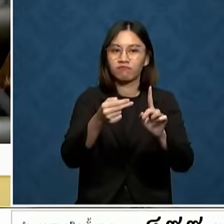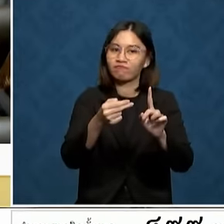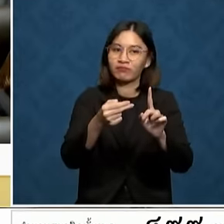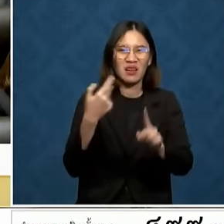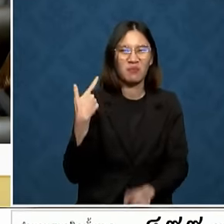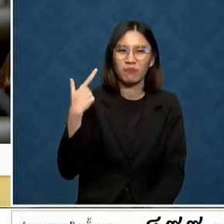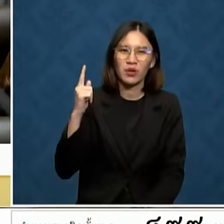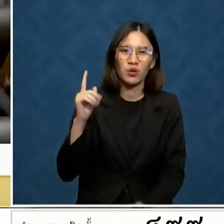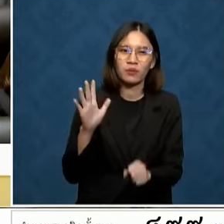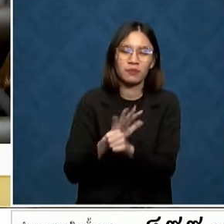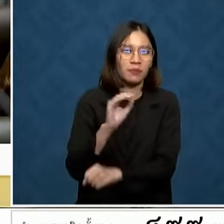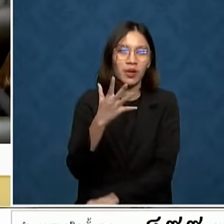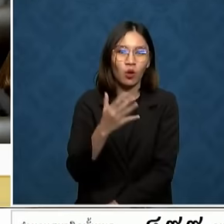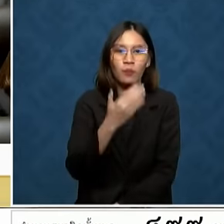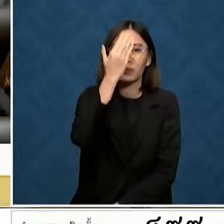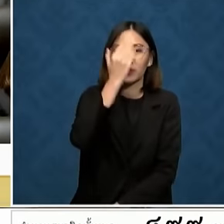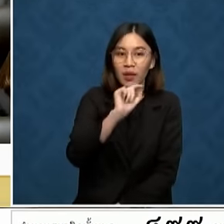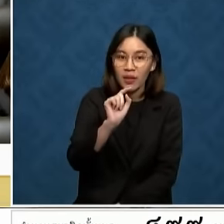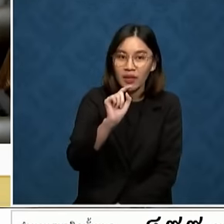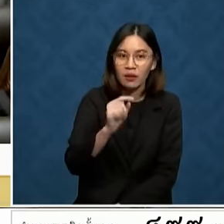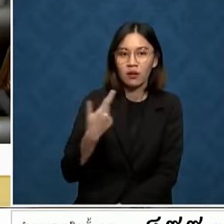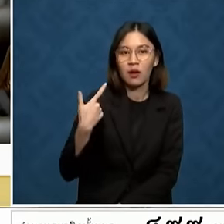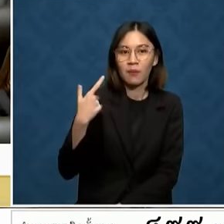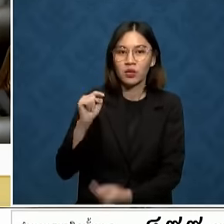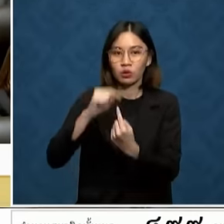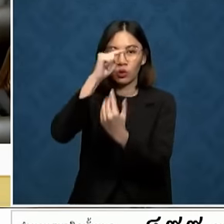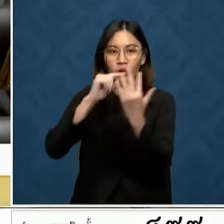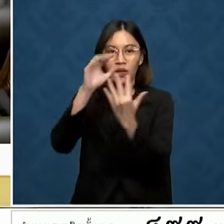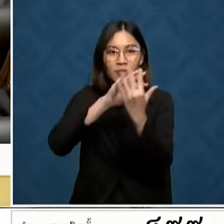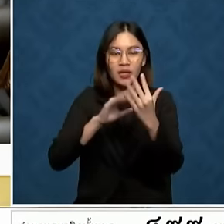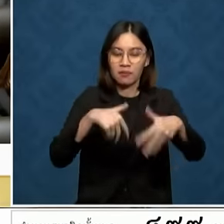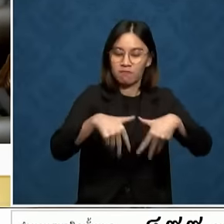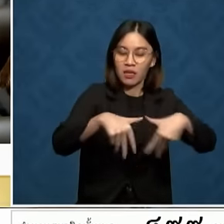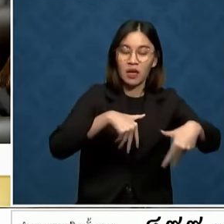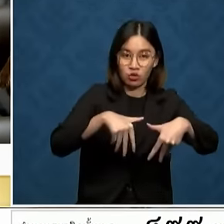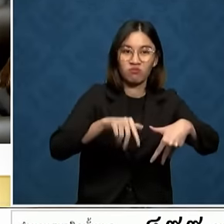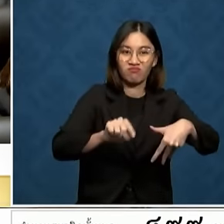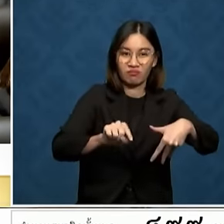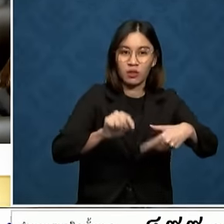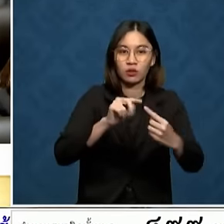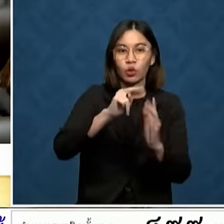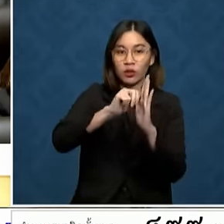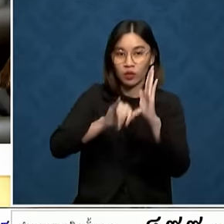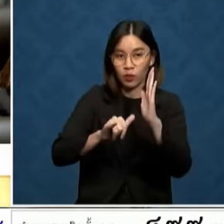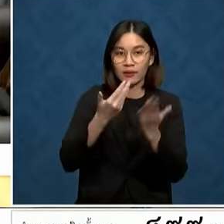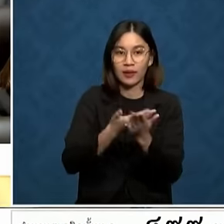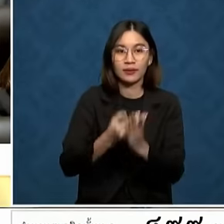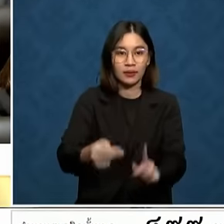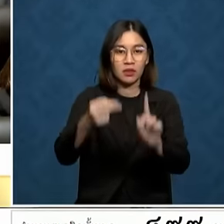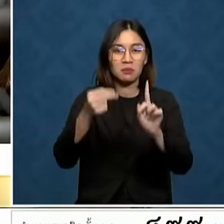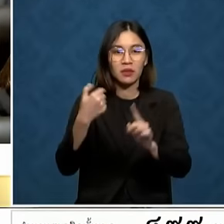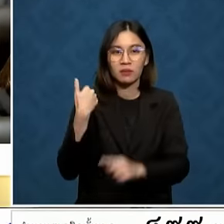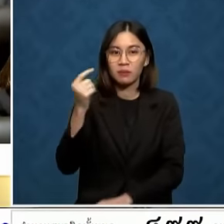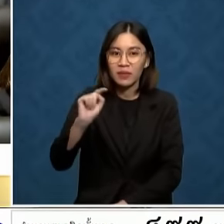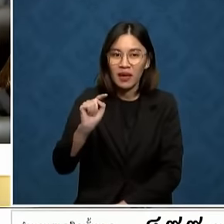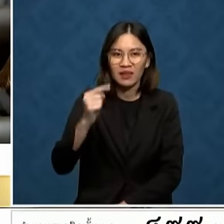ค้มเสียเพรใมมหนครรธานระโยชที่ประเทศและพน้ปชาชนจะได้จนโบาย Digital Wallet นั้น ก็เต็ไป